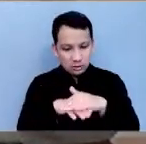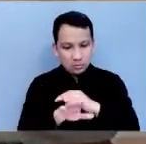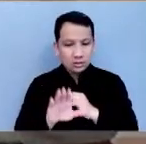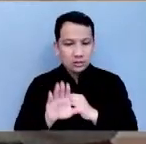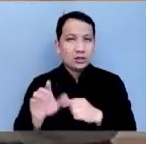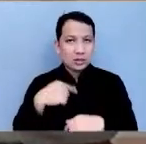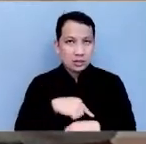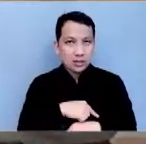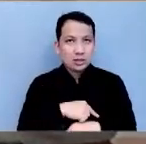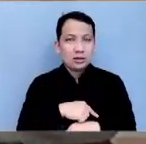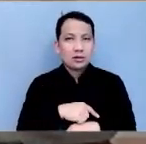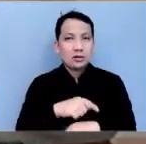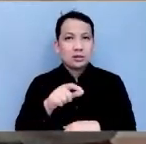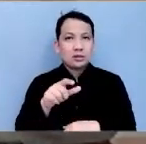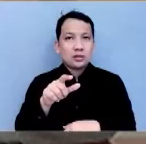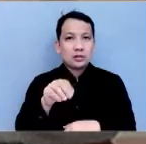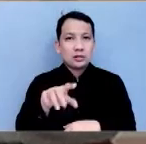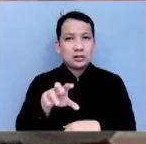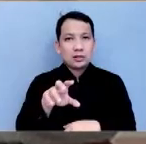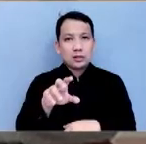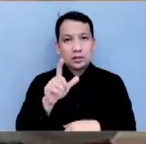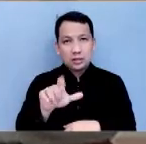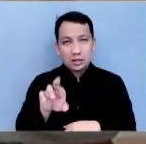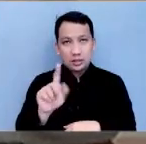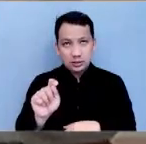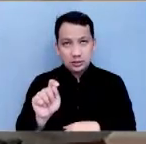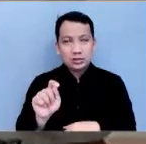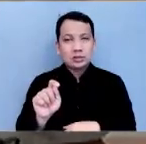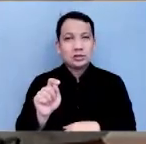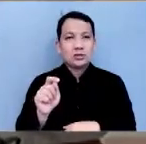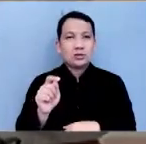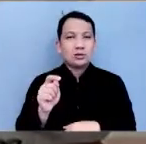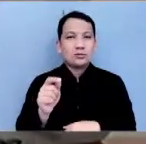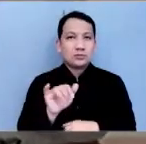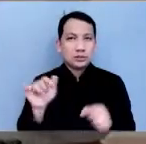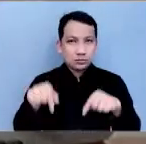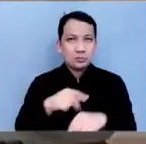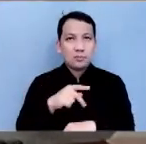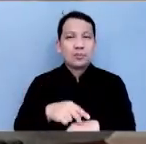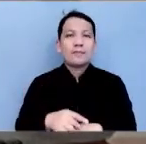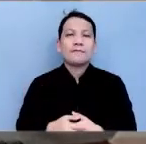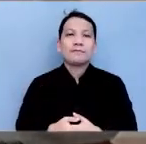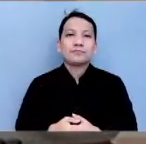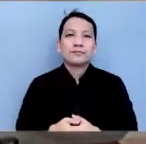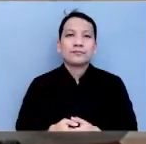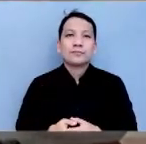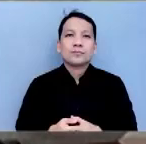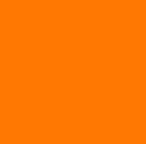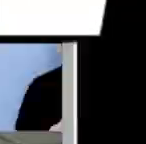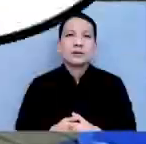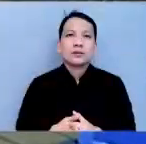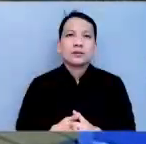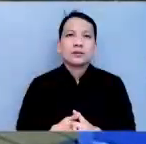ating MRT at LRT sa ating mga pasahero. Inaasahan din na mag-taas ng pasahe ang